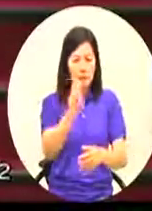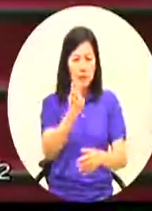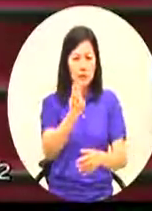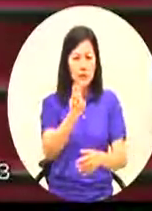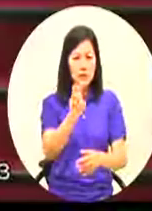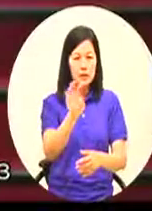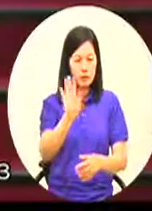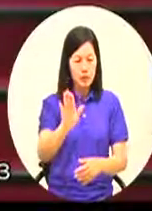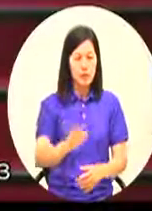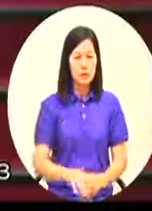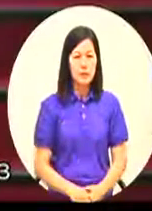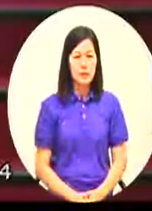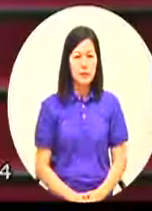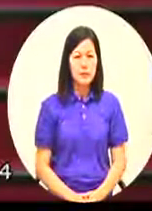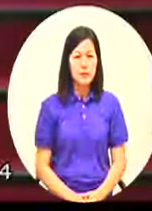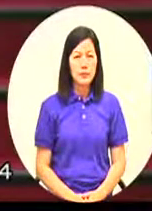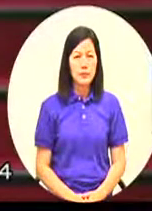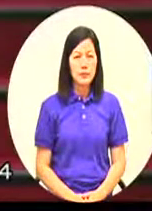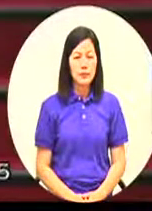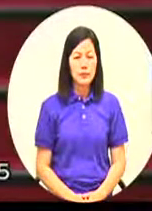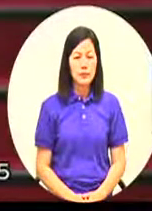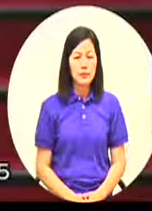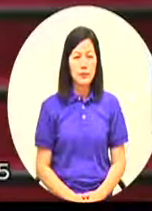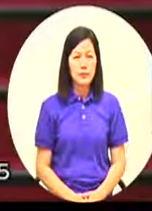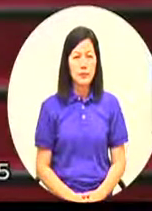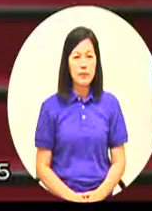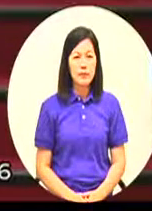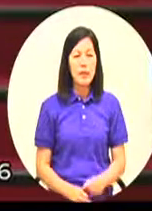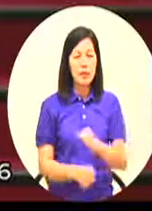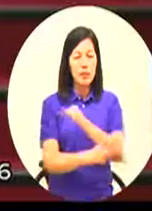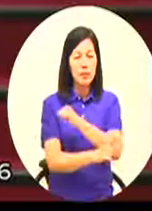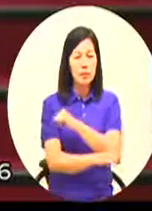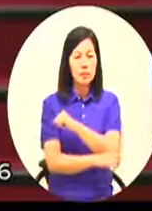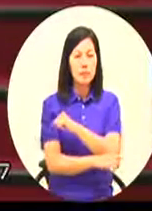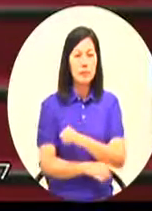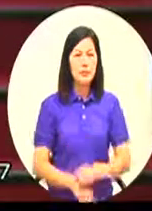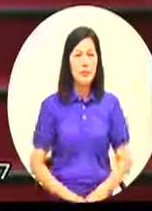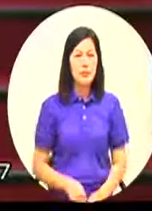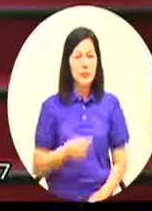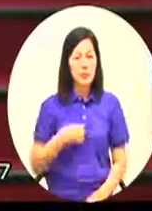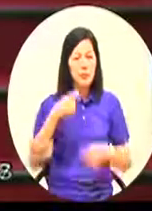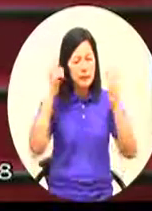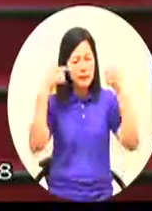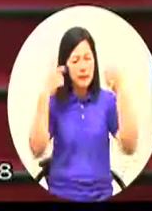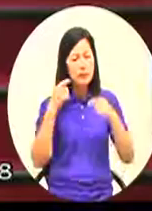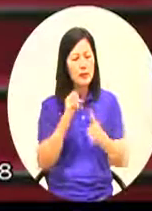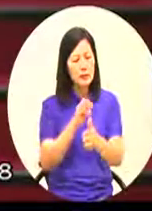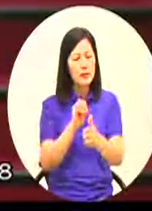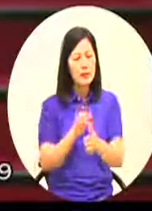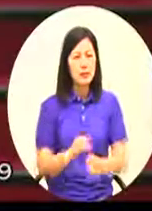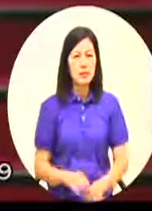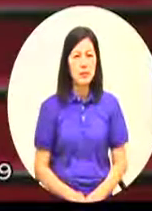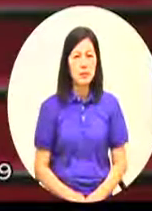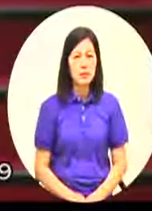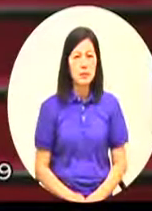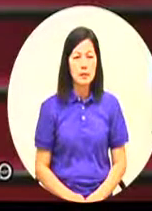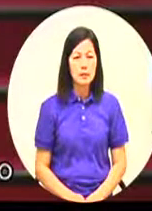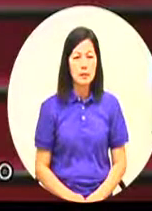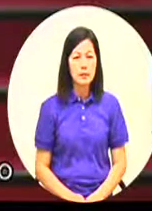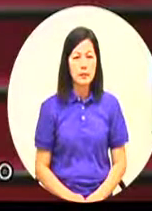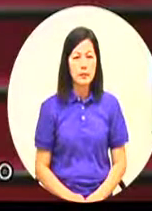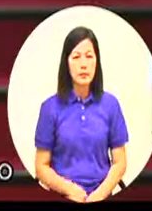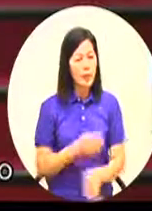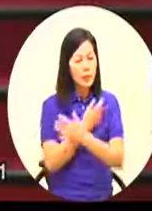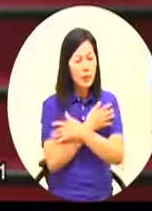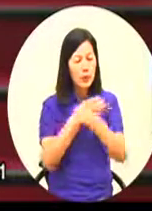了哈。那最后，其实我经常讲这么一句话了哈，不管是